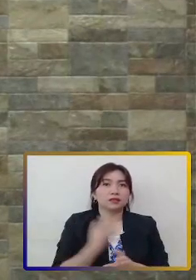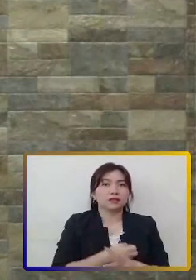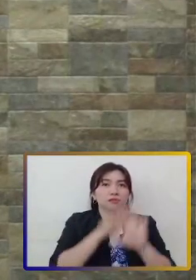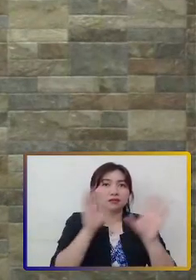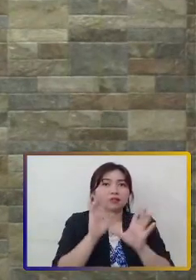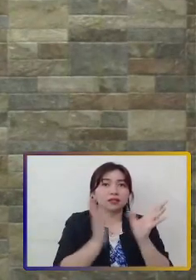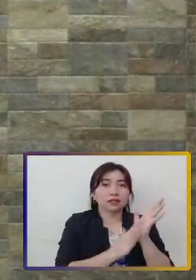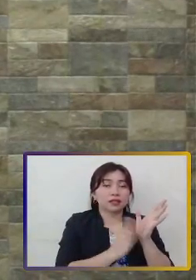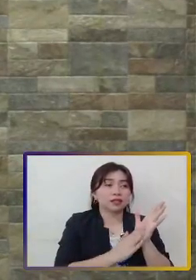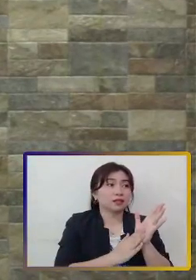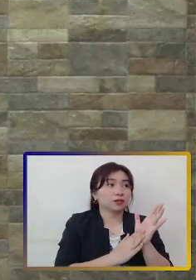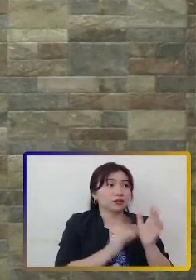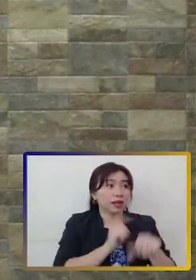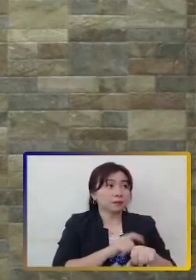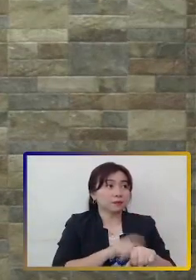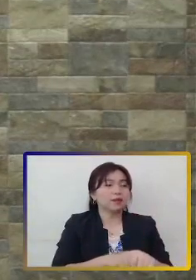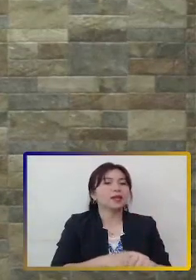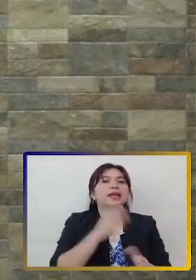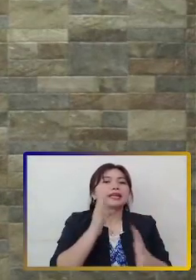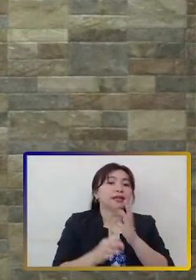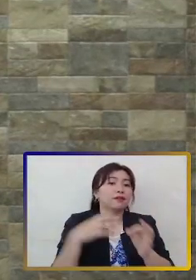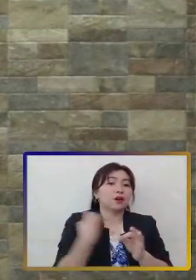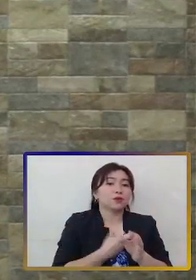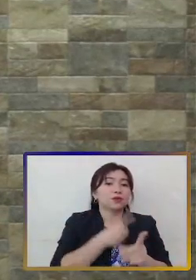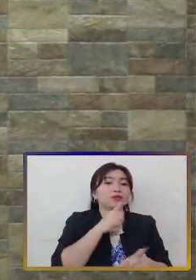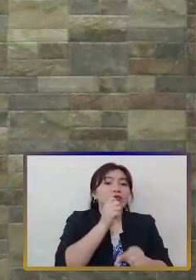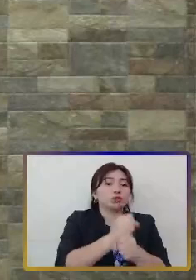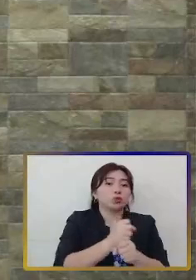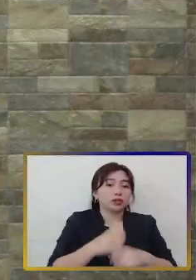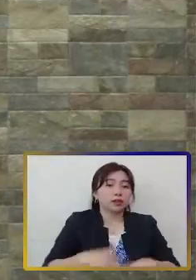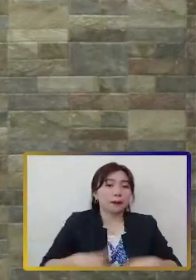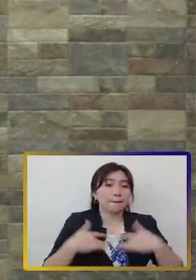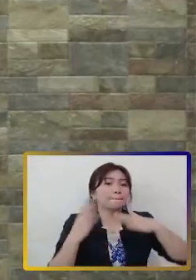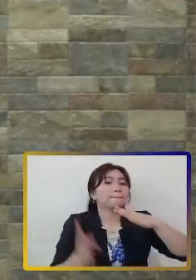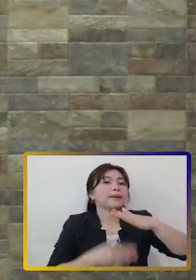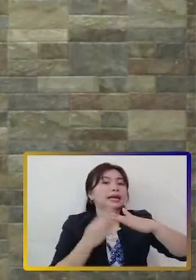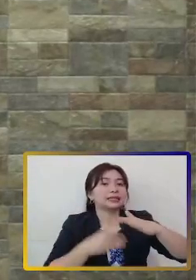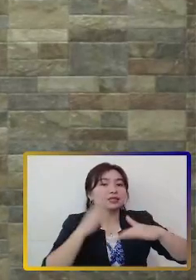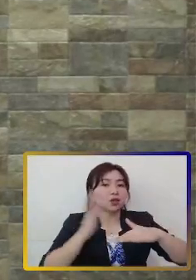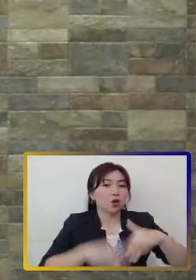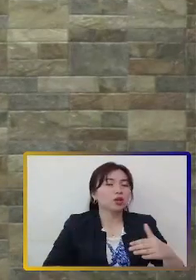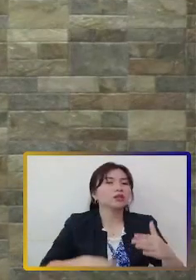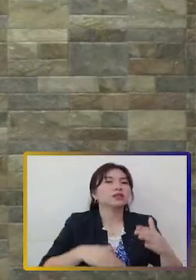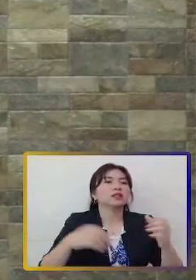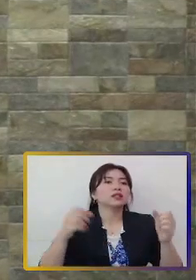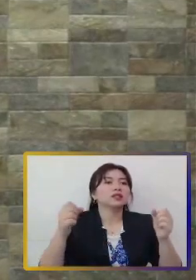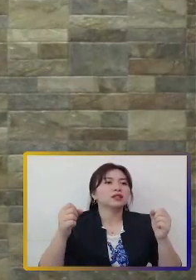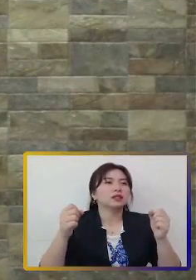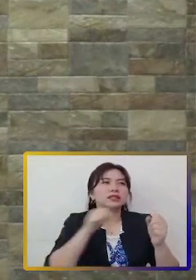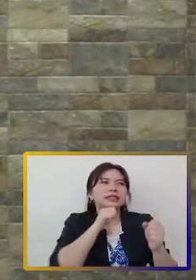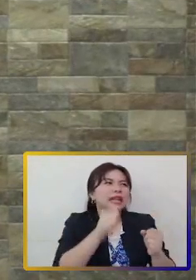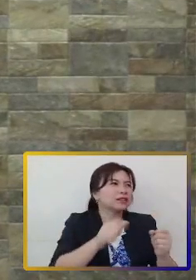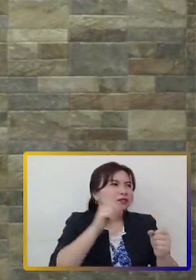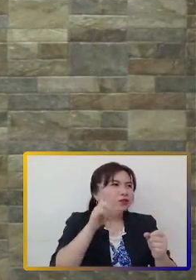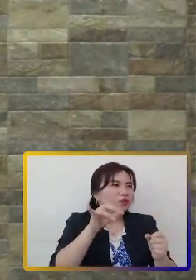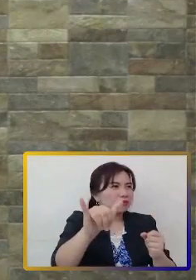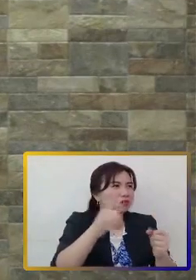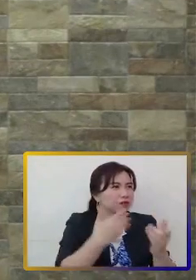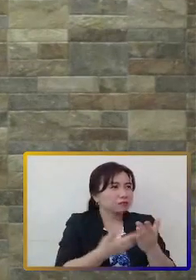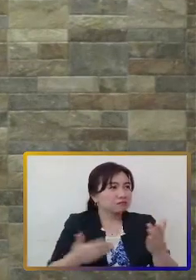time pagka ang assurance natin ay nakabase sa mga temporal na bagay there is no assurance on